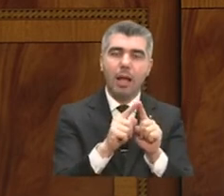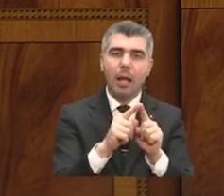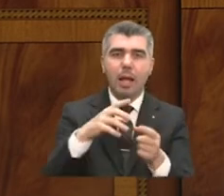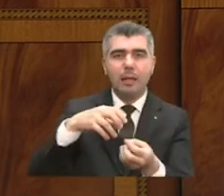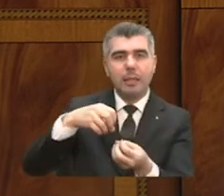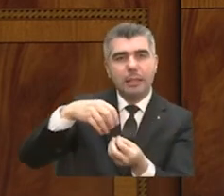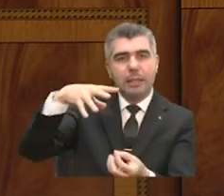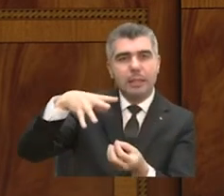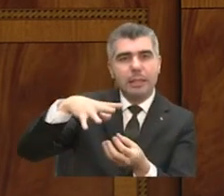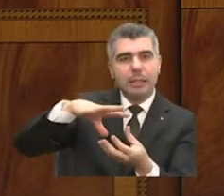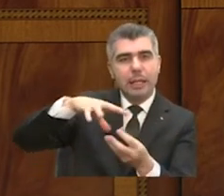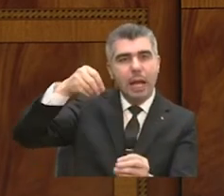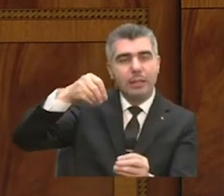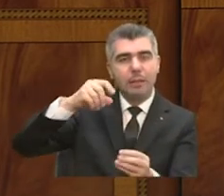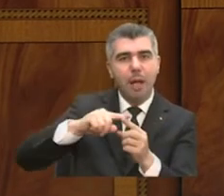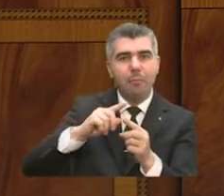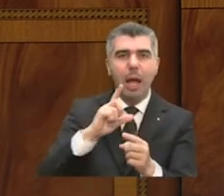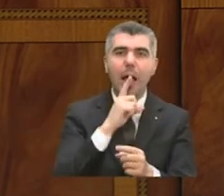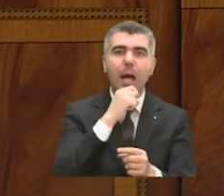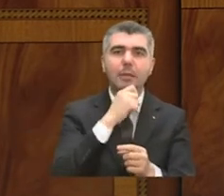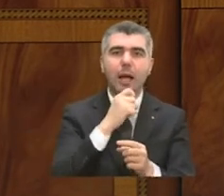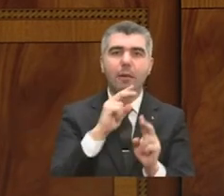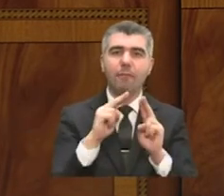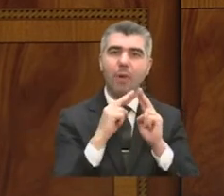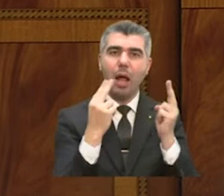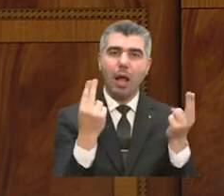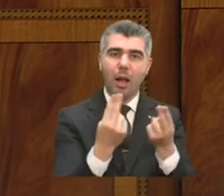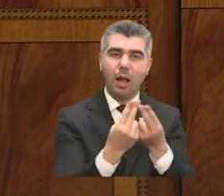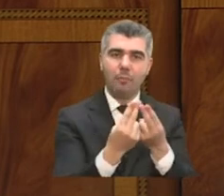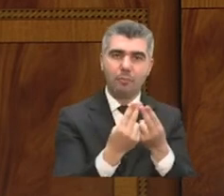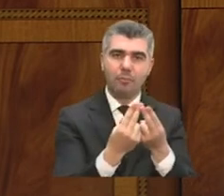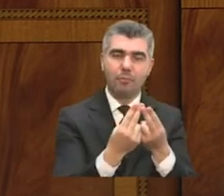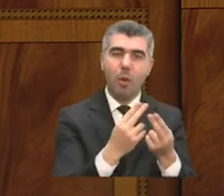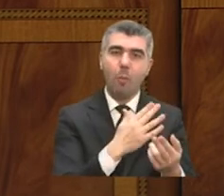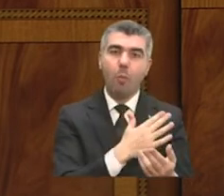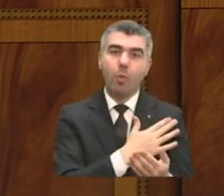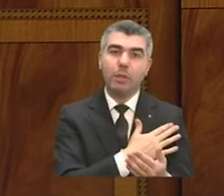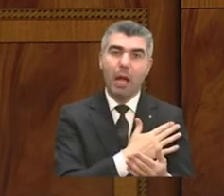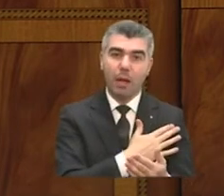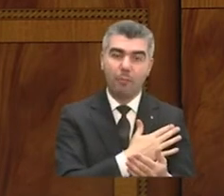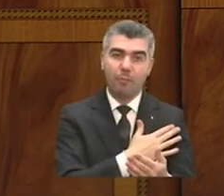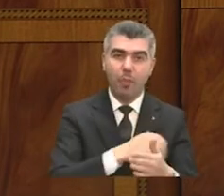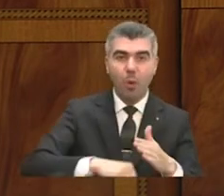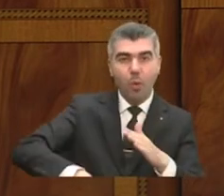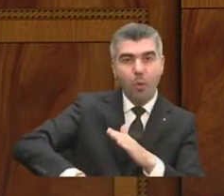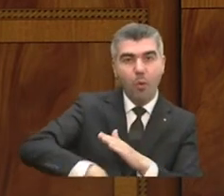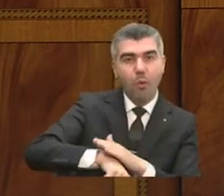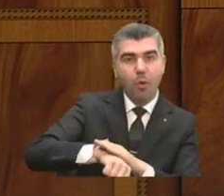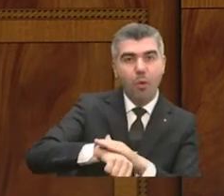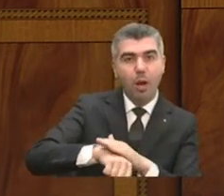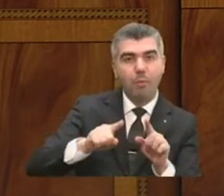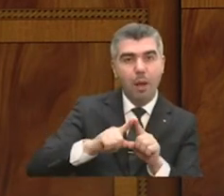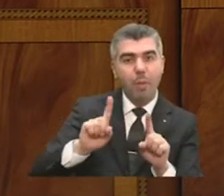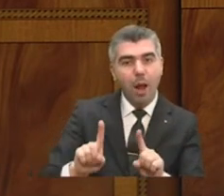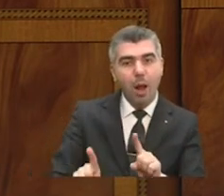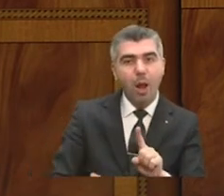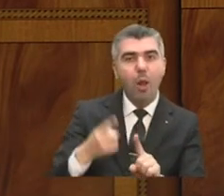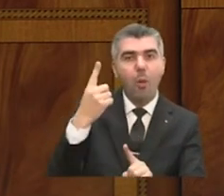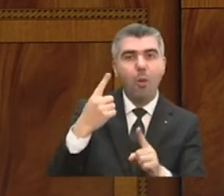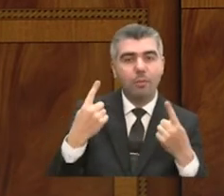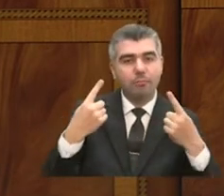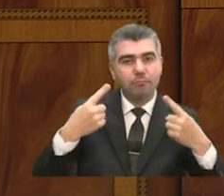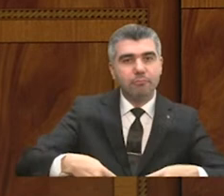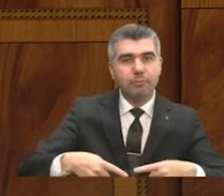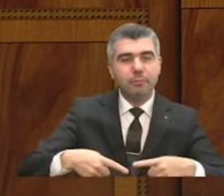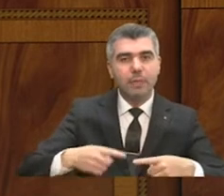par certains lors de la Coupe du Monde à Qatar, alors que notre